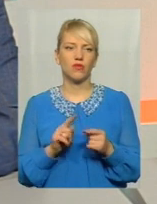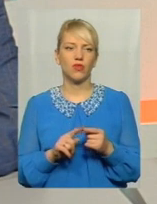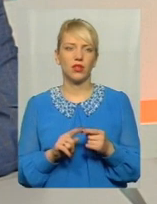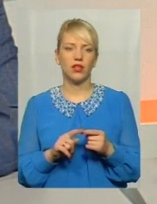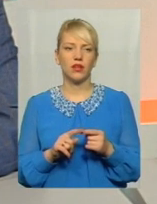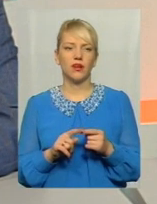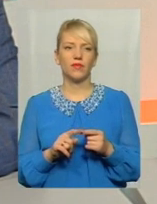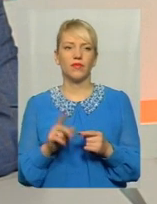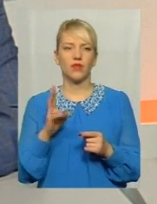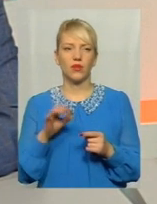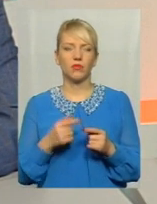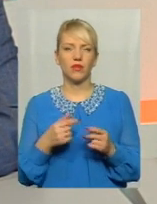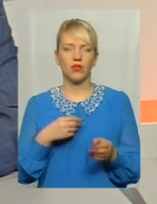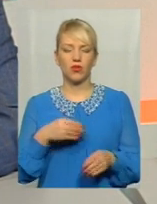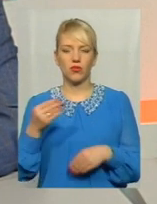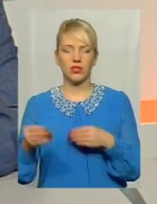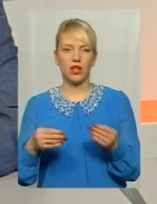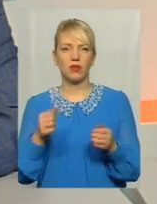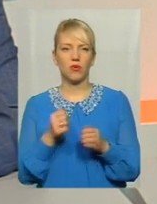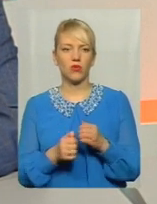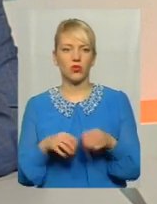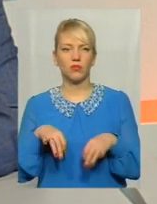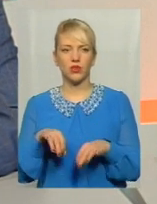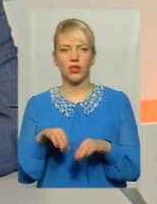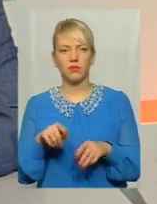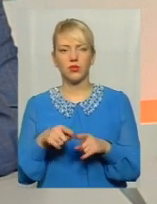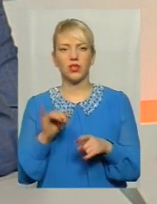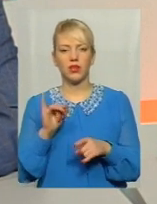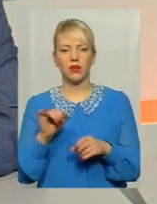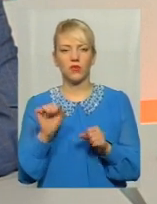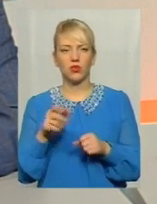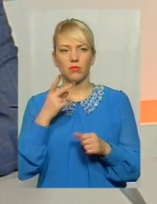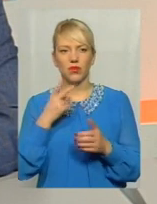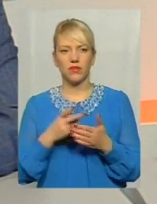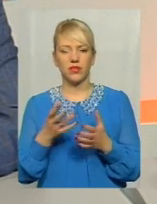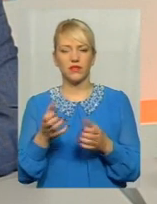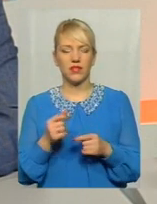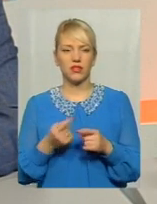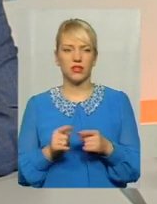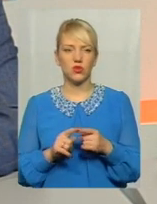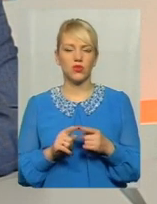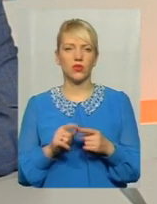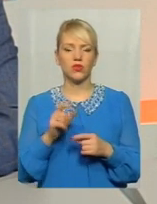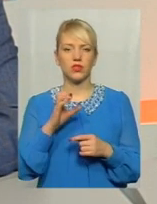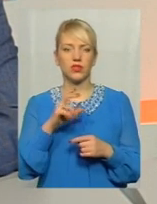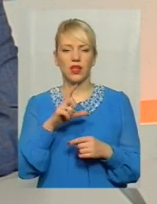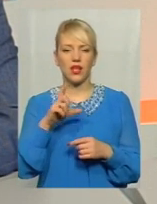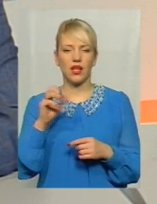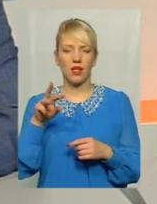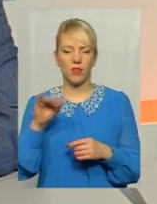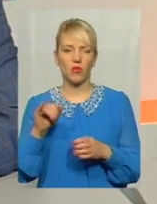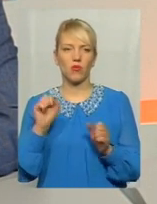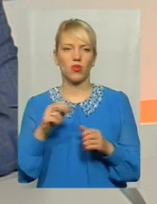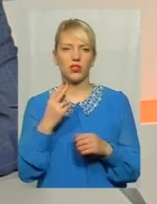вносили зміни. Але ми їх роздали по кожному транспортному засобу. В транспортних засобах можна взяти цю схемку, можна в ЦНАПі взяти цю схемку